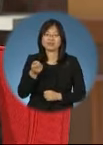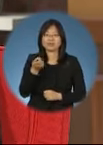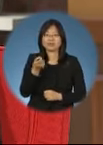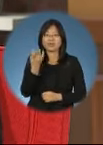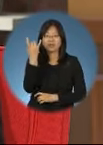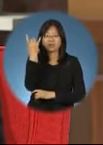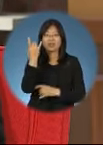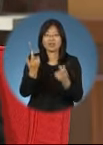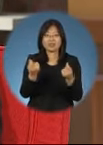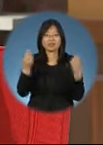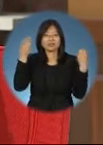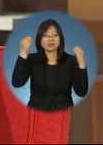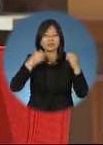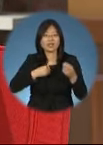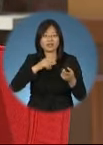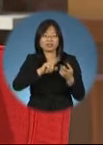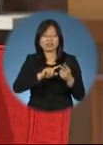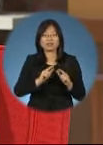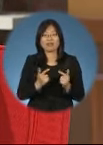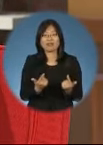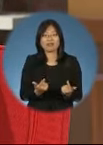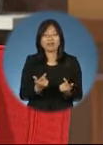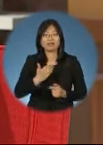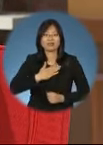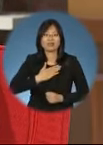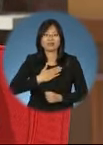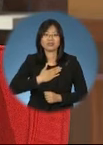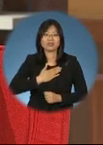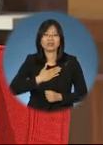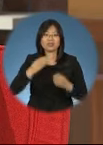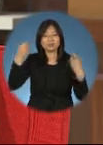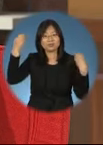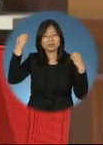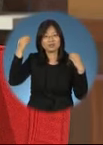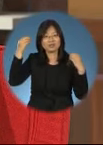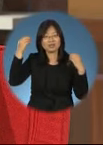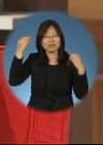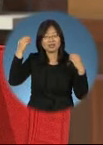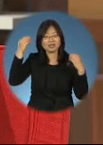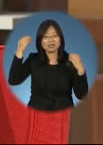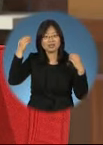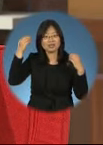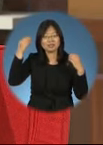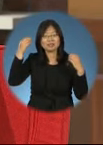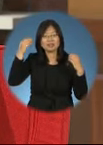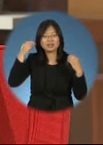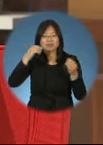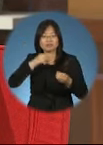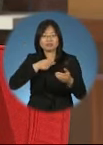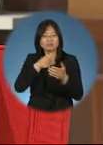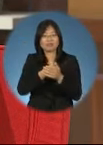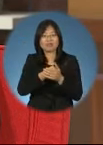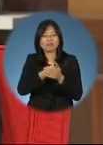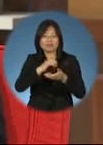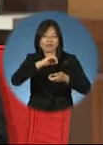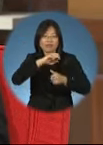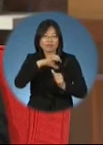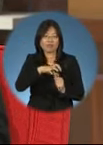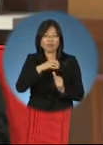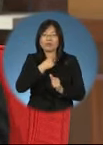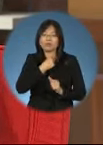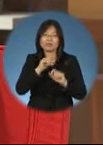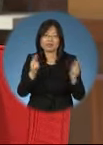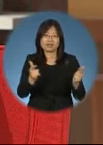춤이 나한테 맞지도 않고, 저는 그런 게 꼭 춤이라고 하고 싶지가 않았어요. 그래서 그런